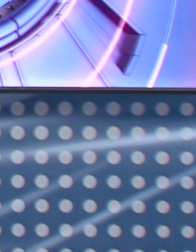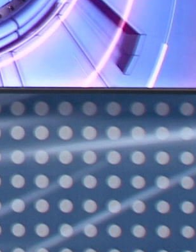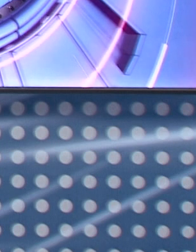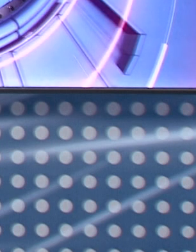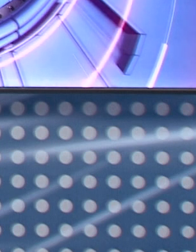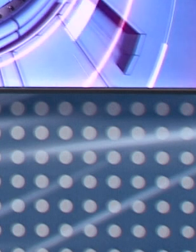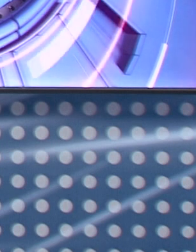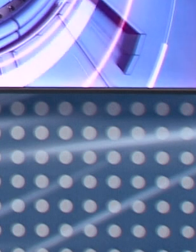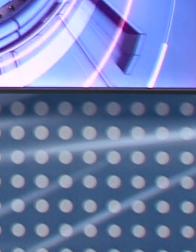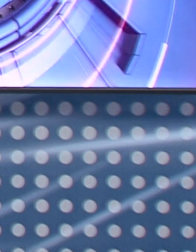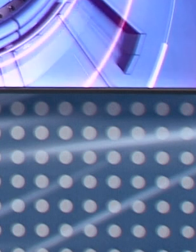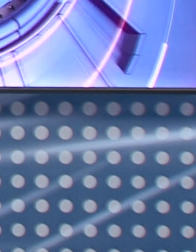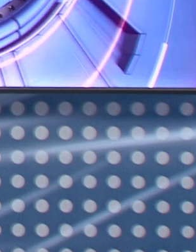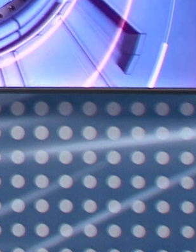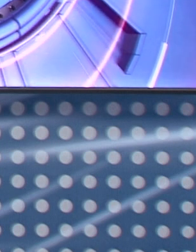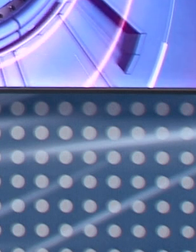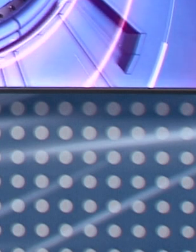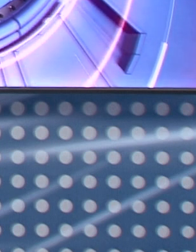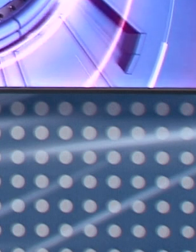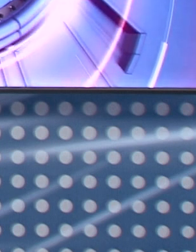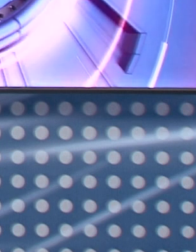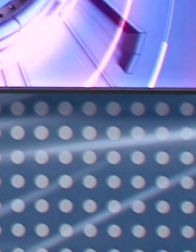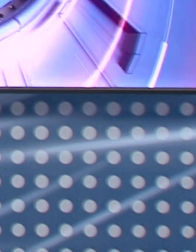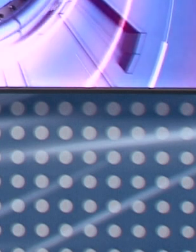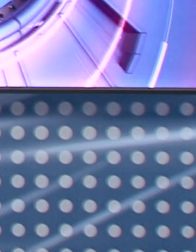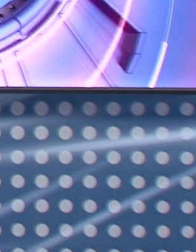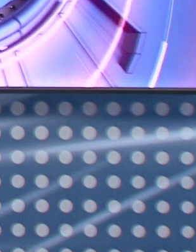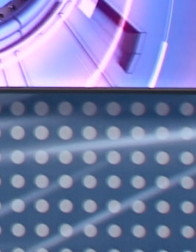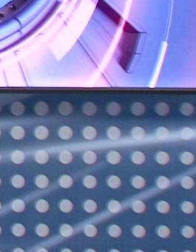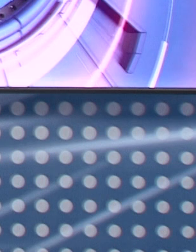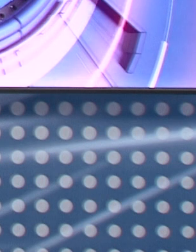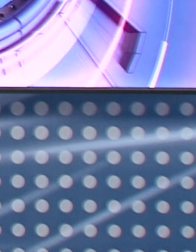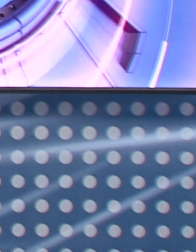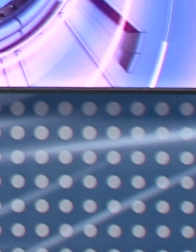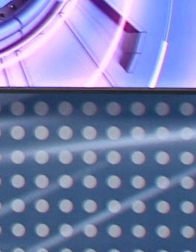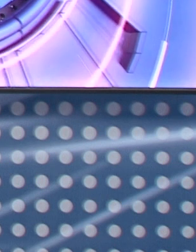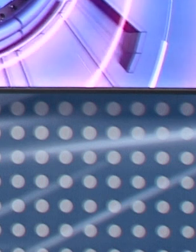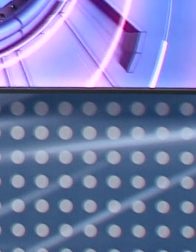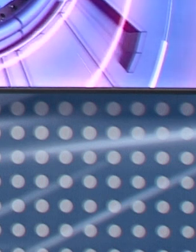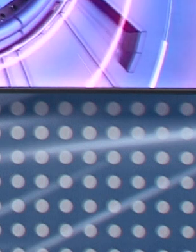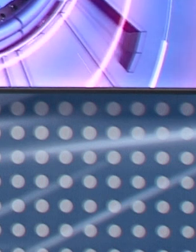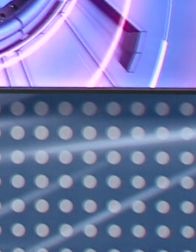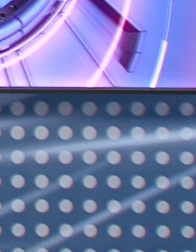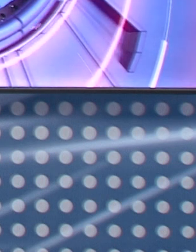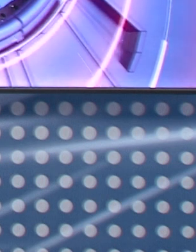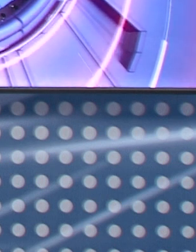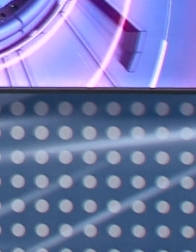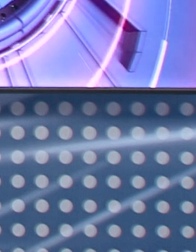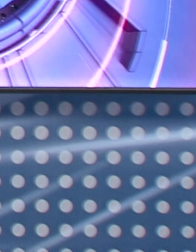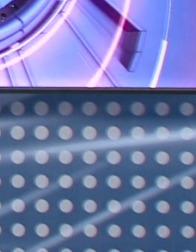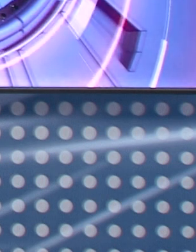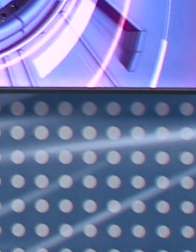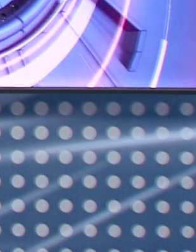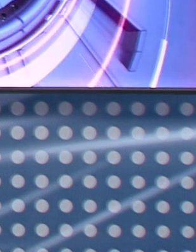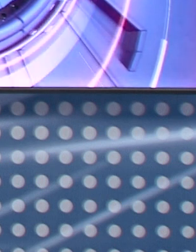сразу в нескольких муниципалитетах. Так, в Новоскольском округе на базе производственных участков крупнейшего агрохолдинга состоялась